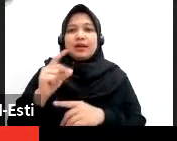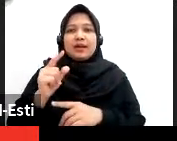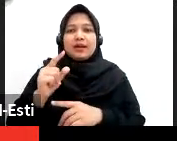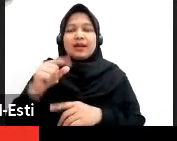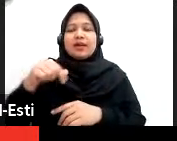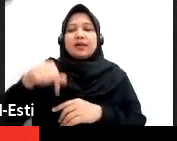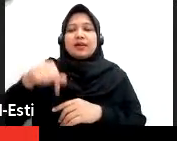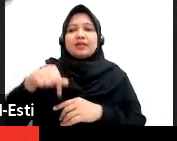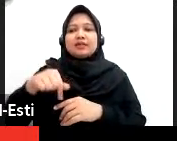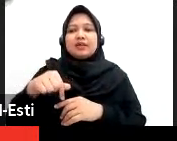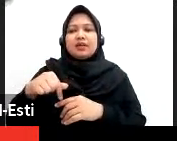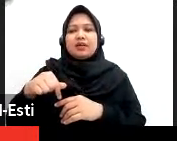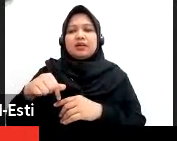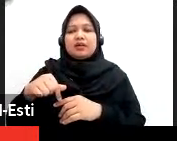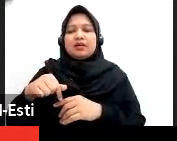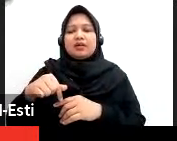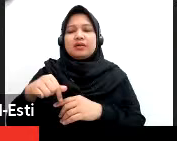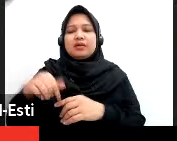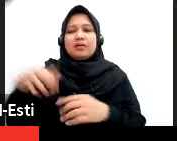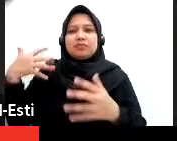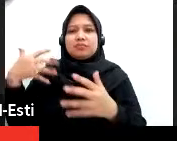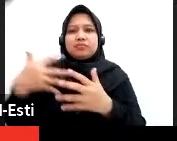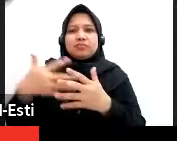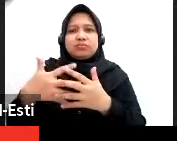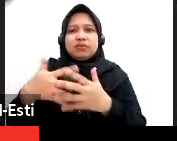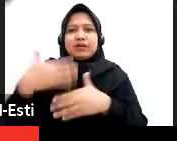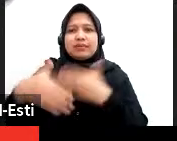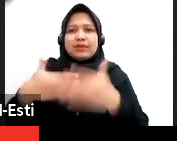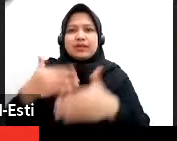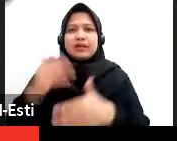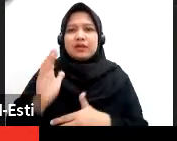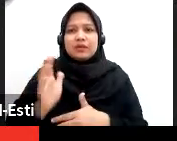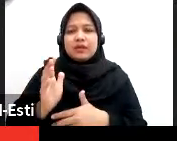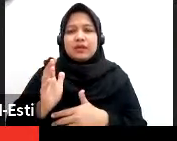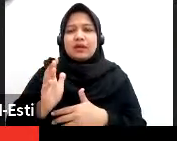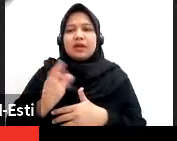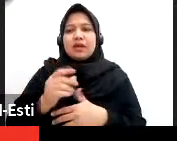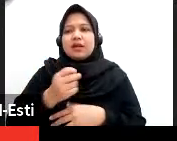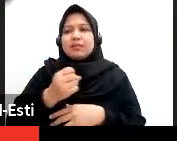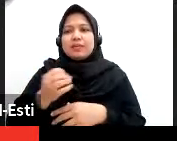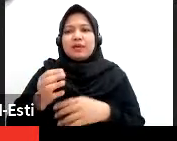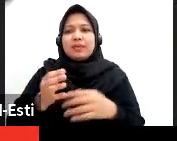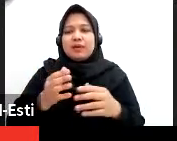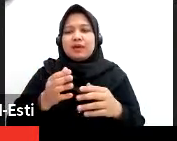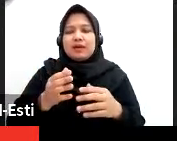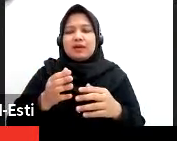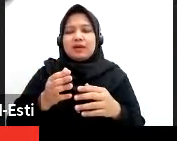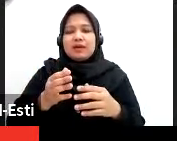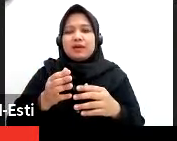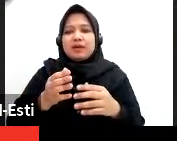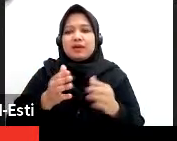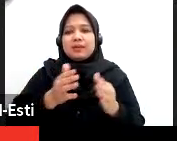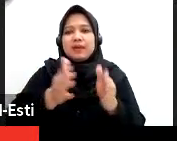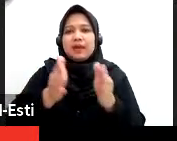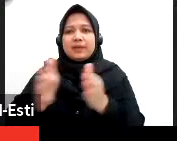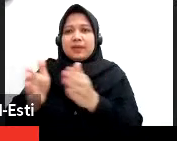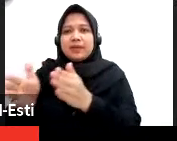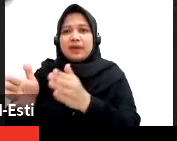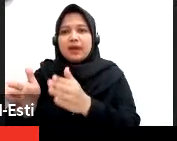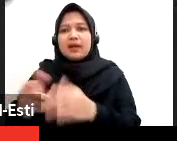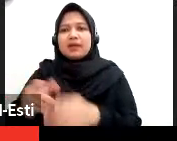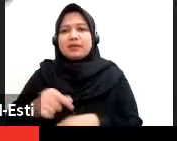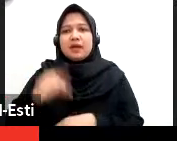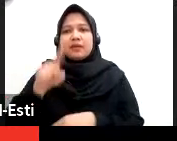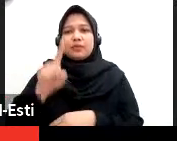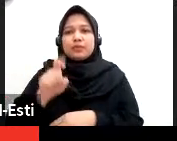berjalan baik segera dalam hal ini dengan beberapa stakeholder dan segera perlu adanya penguatan dan juga diskusi lebih